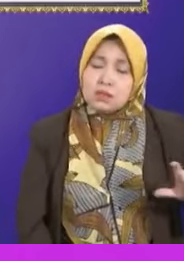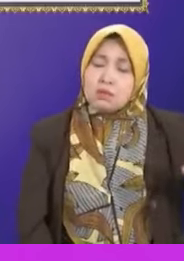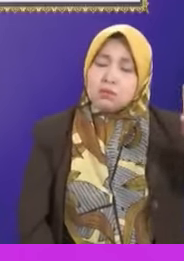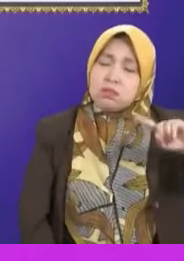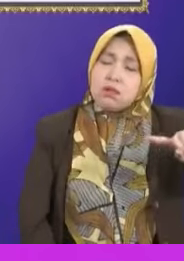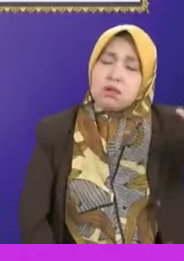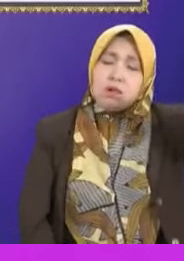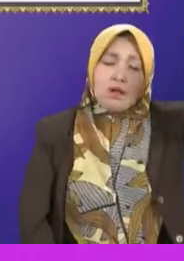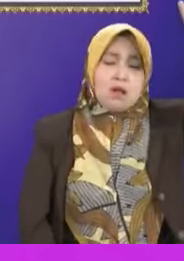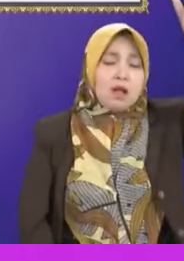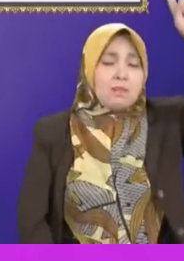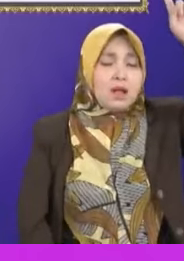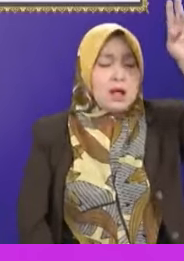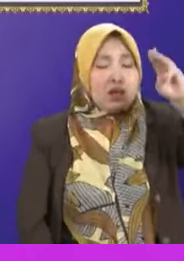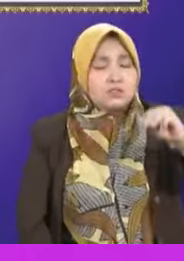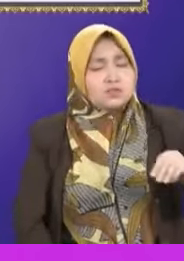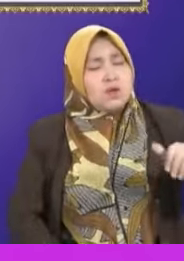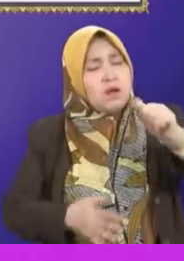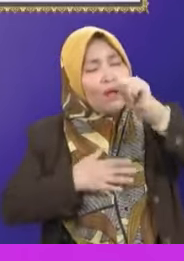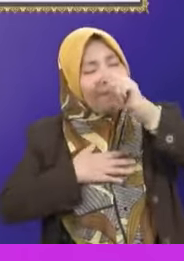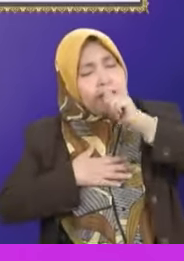إن الله مع